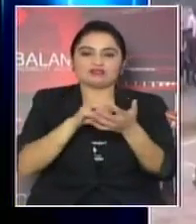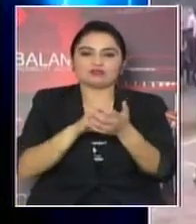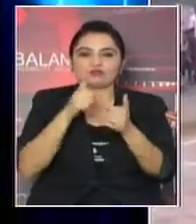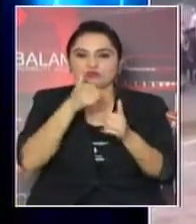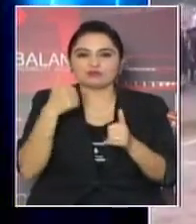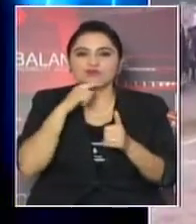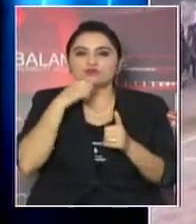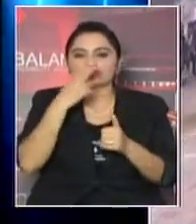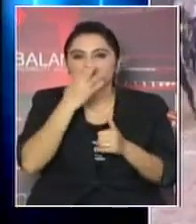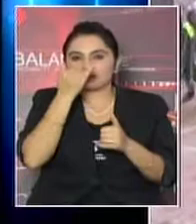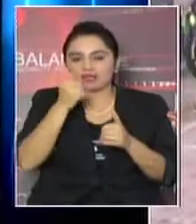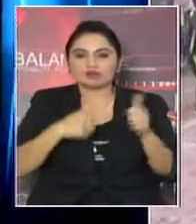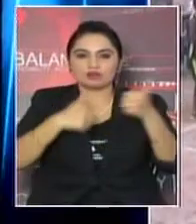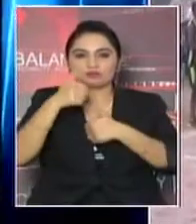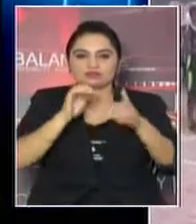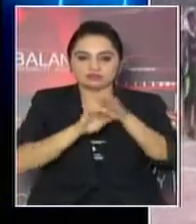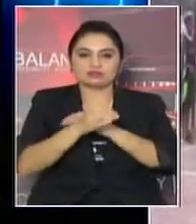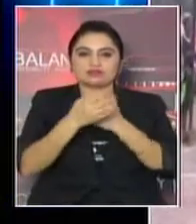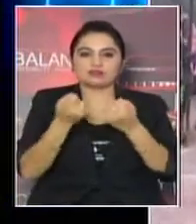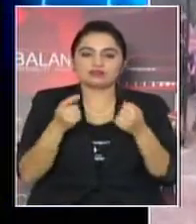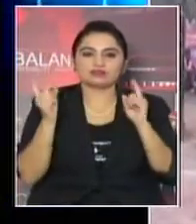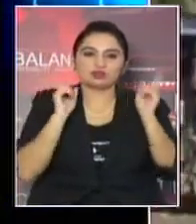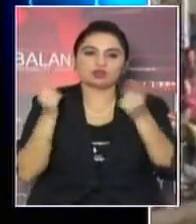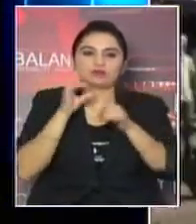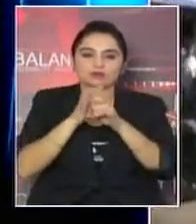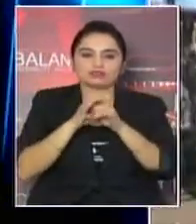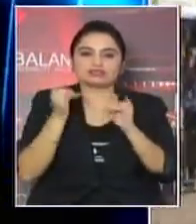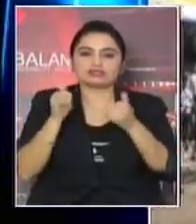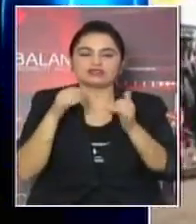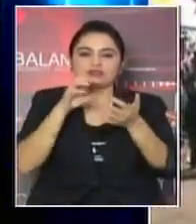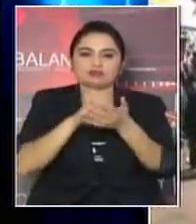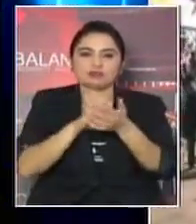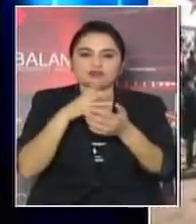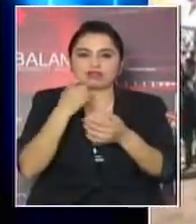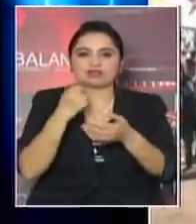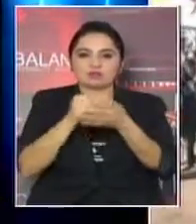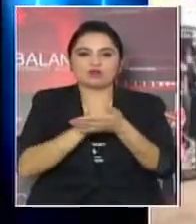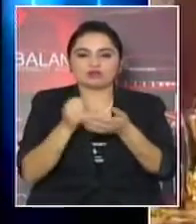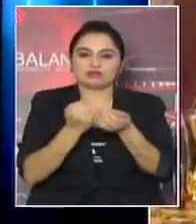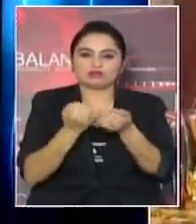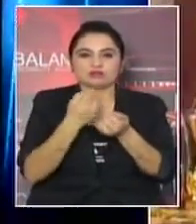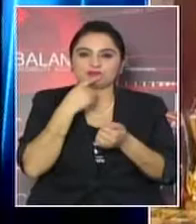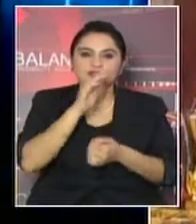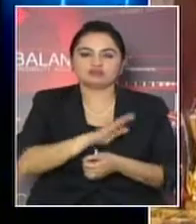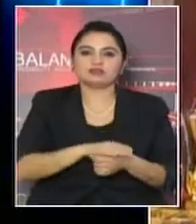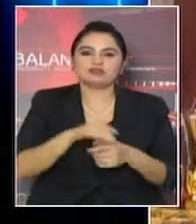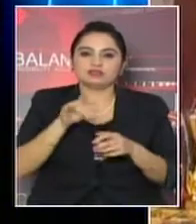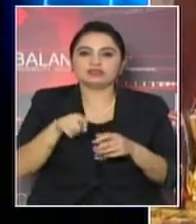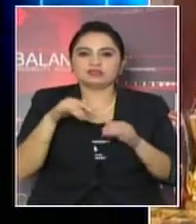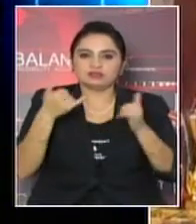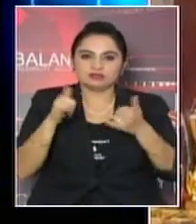दिनमा प्रतियोगिता सञ्चालनका लागि नगरपालिकाले व्यवस्थित खेल मैदानको लागि पहल गर्ने बताए। यो